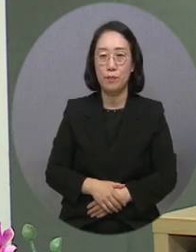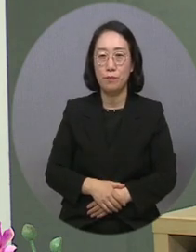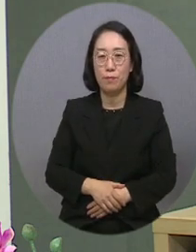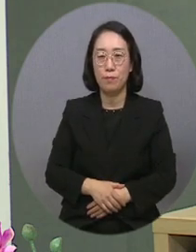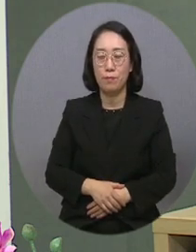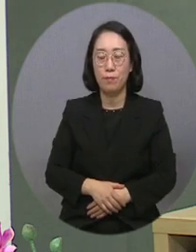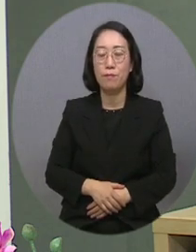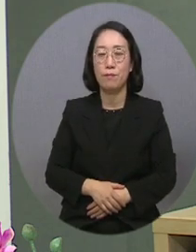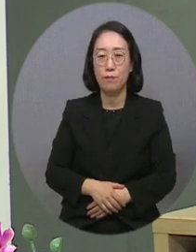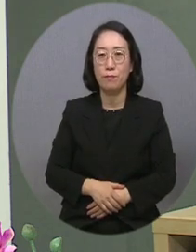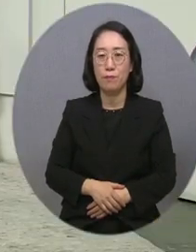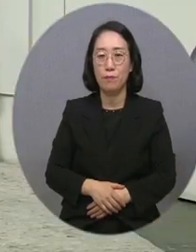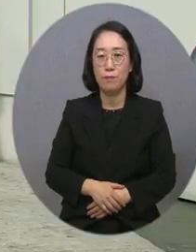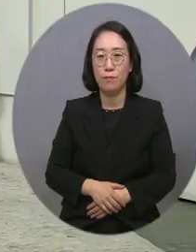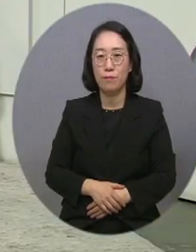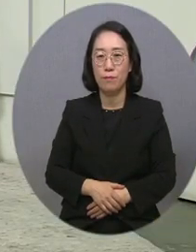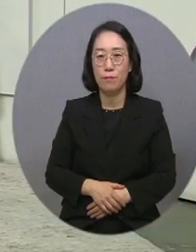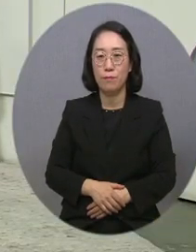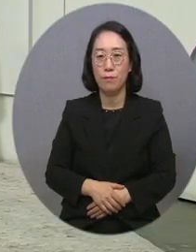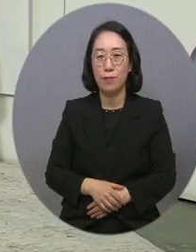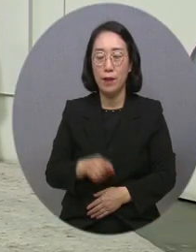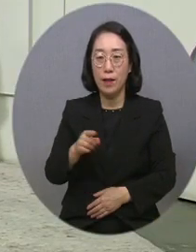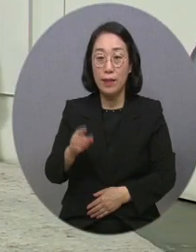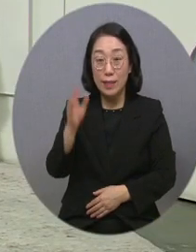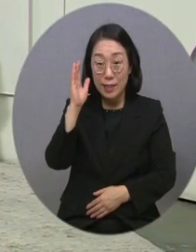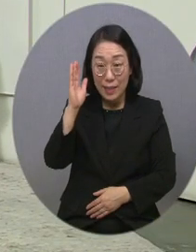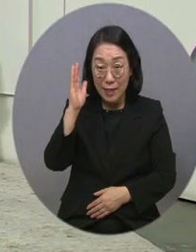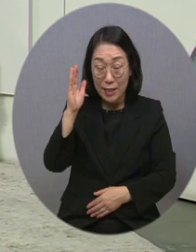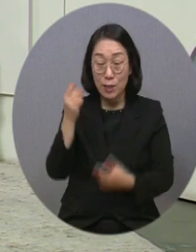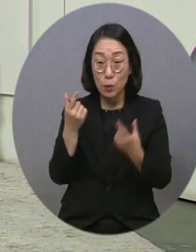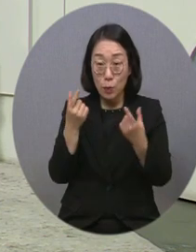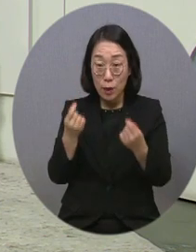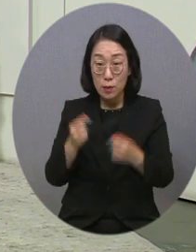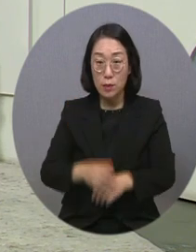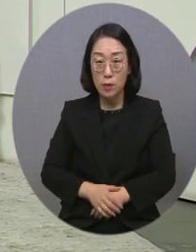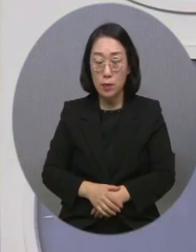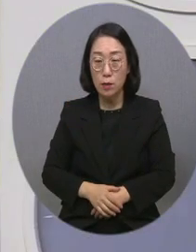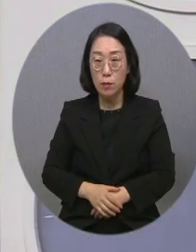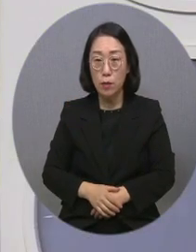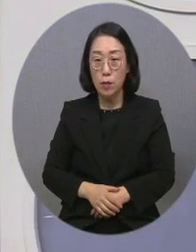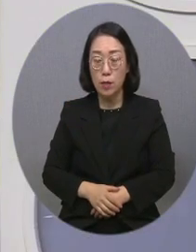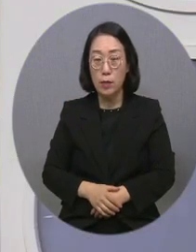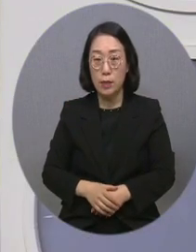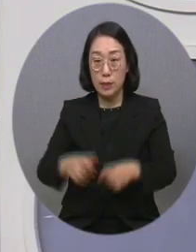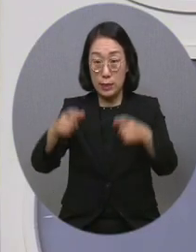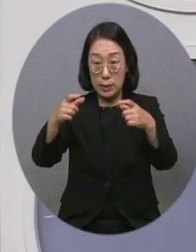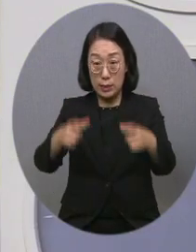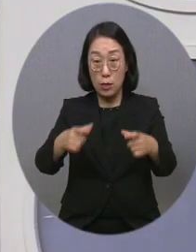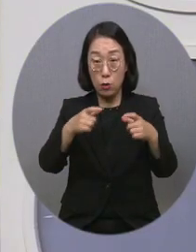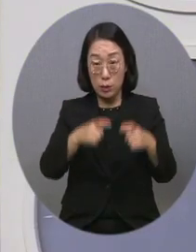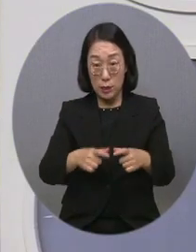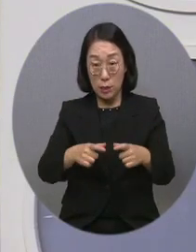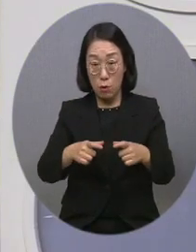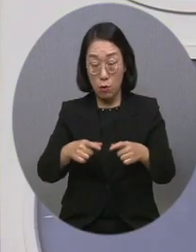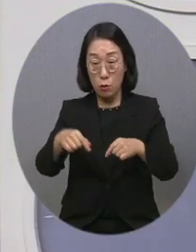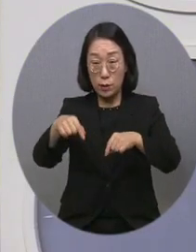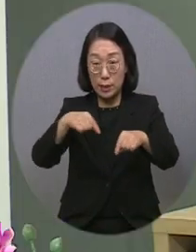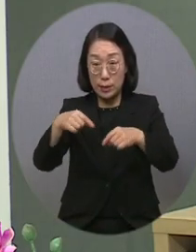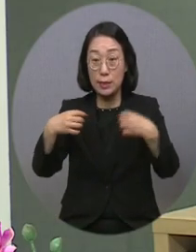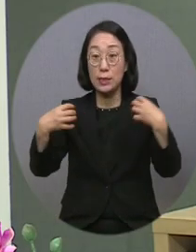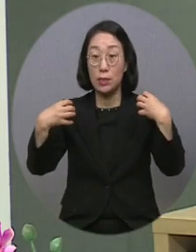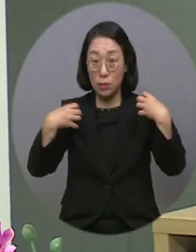그건 알겠는데 예. 지금 조금 전에 얘기하신 것처럼 지자체에서 우리가 이런